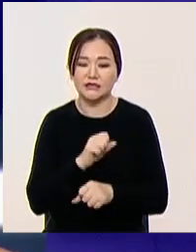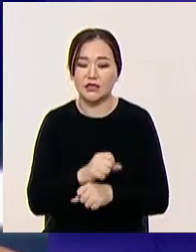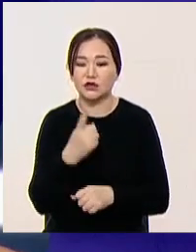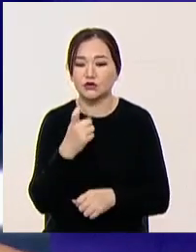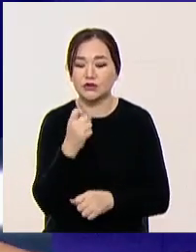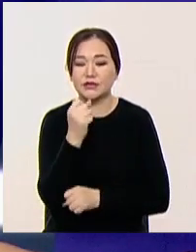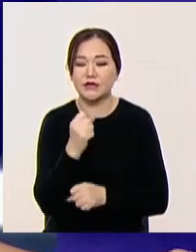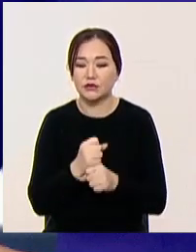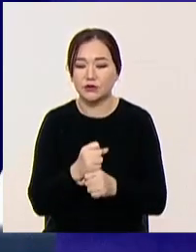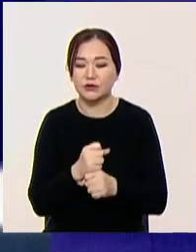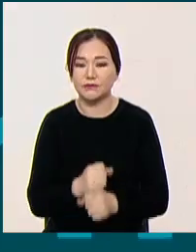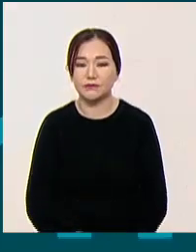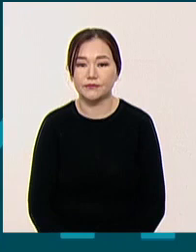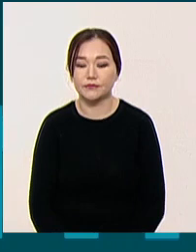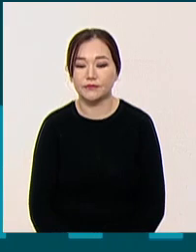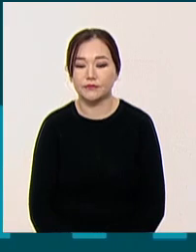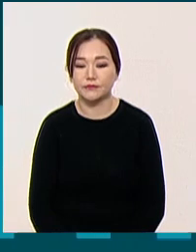сотни сотрудников.